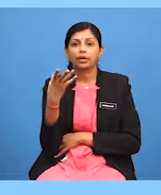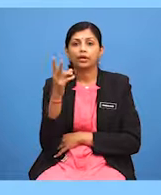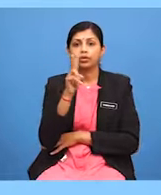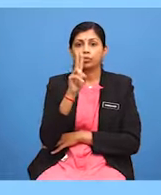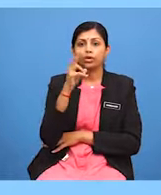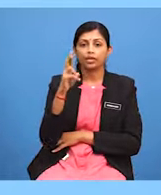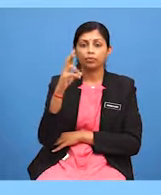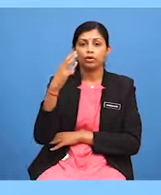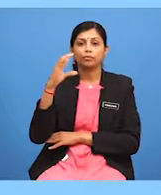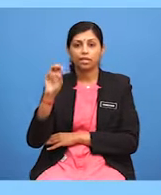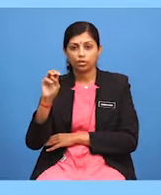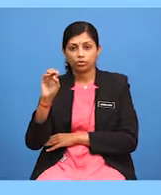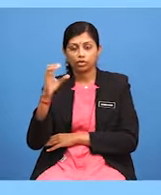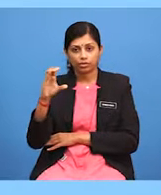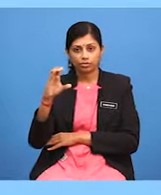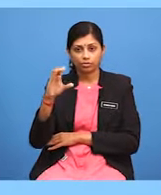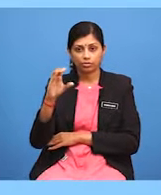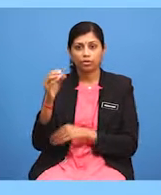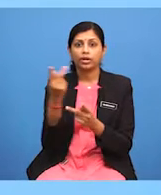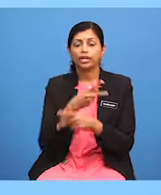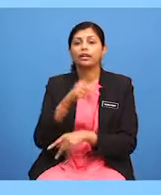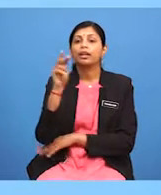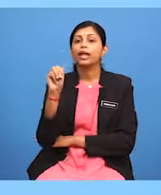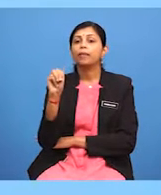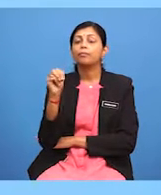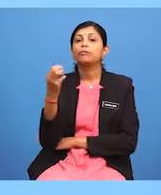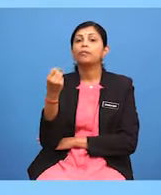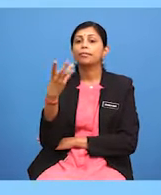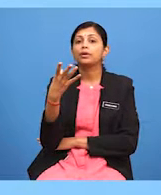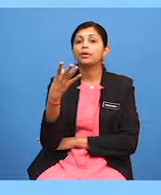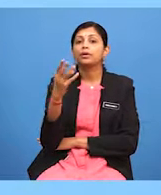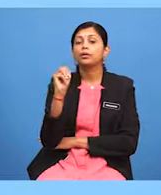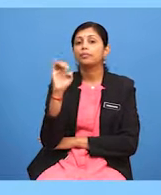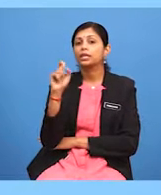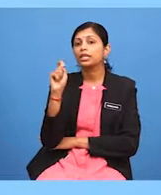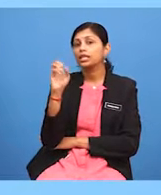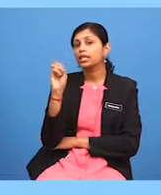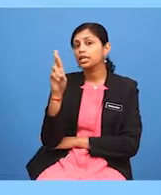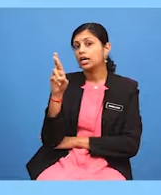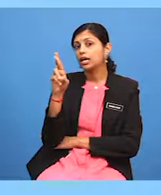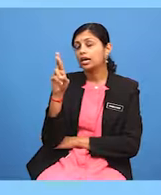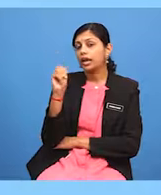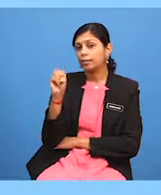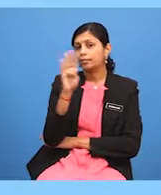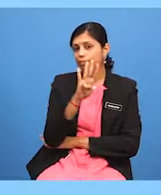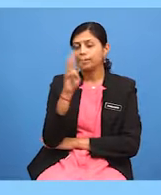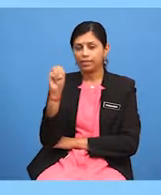2,500 Newton. Didarabkan dengan sesaran sebanyak 4